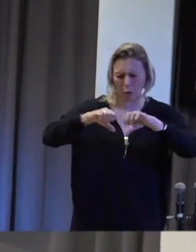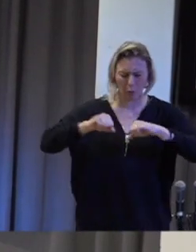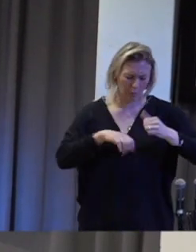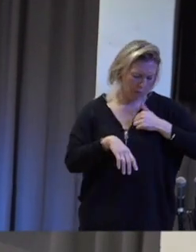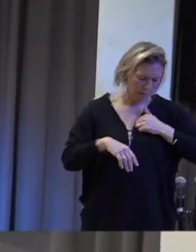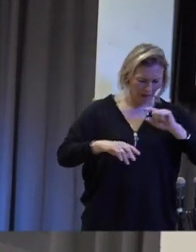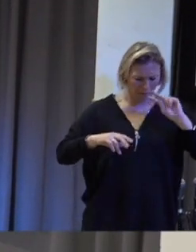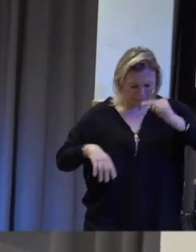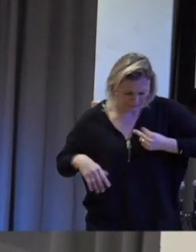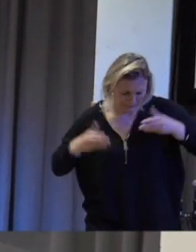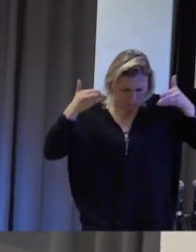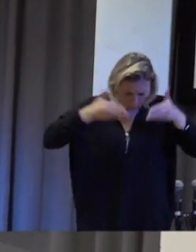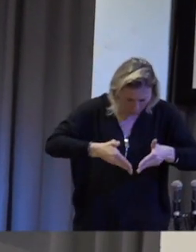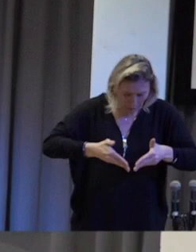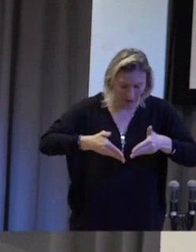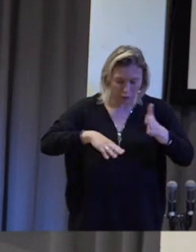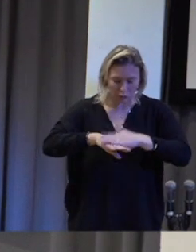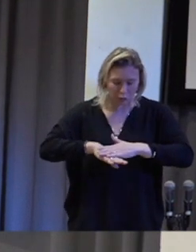elle-même, qu'elle n'a pas le temps de